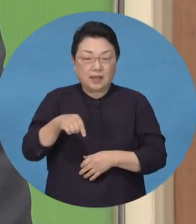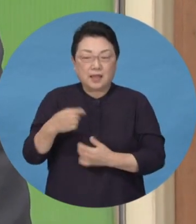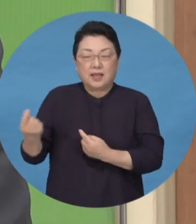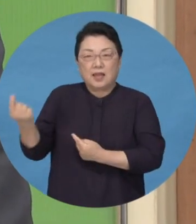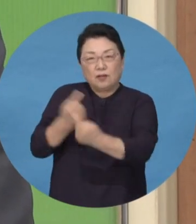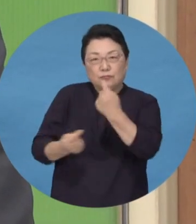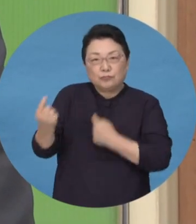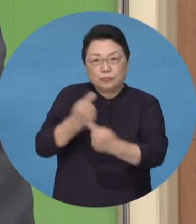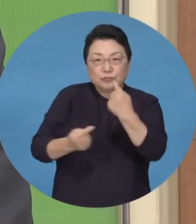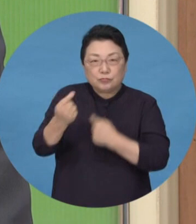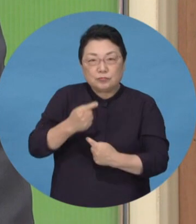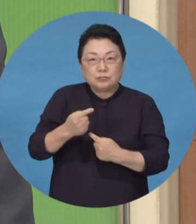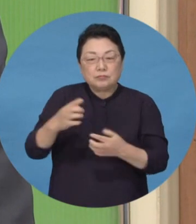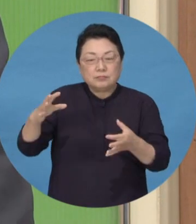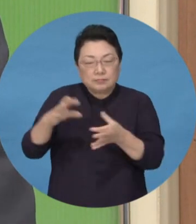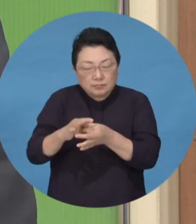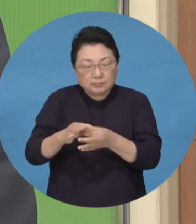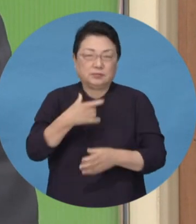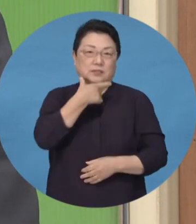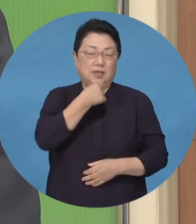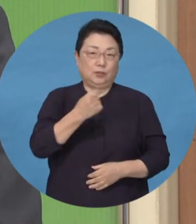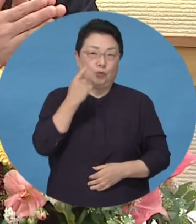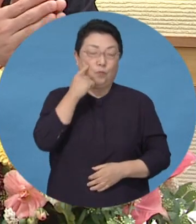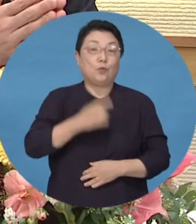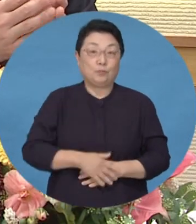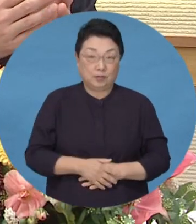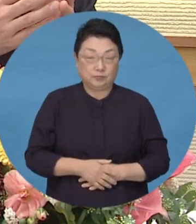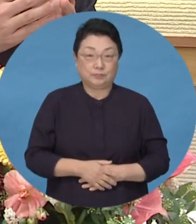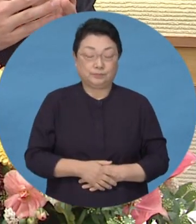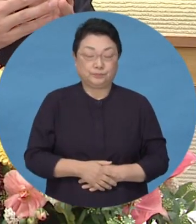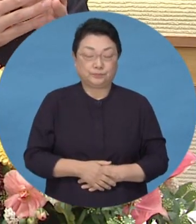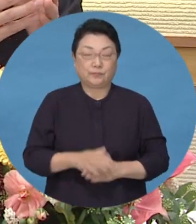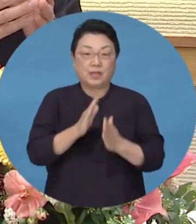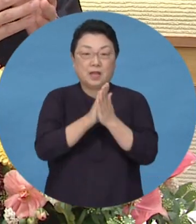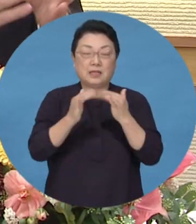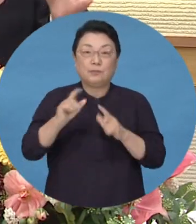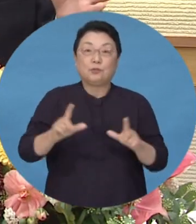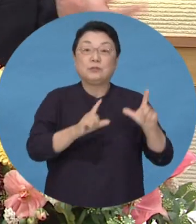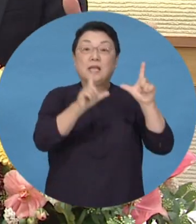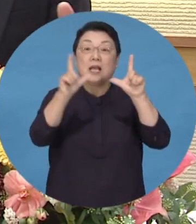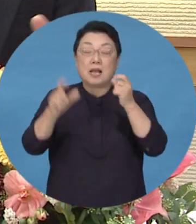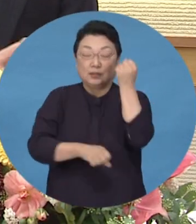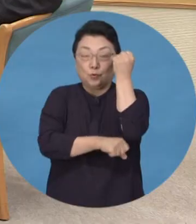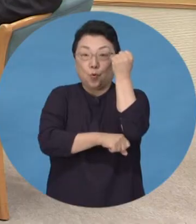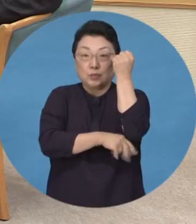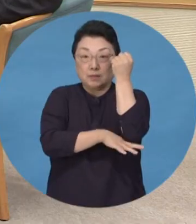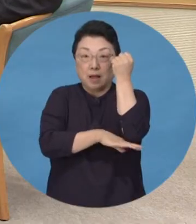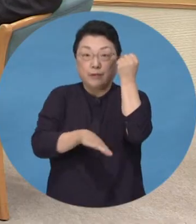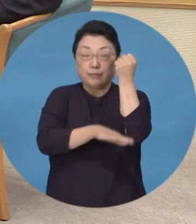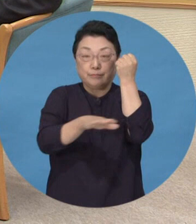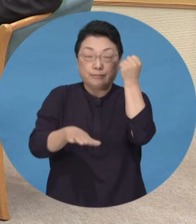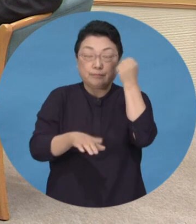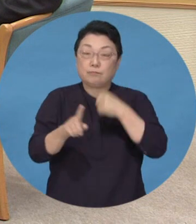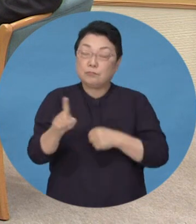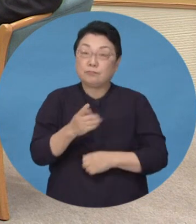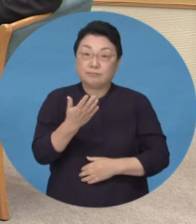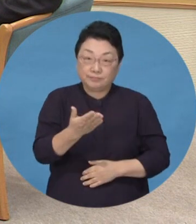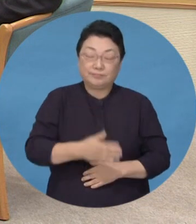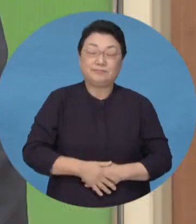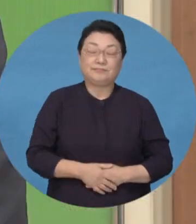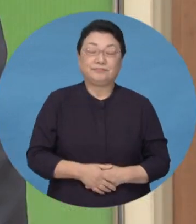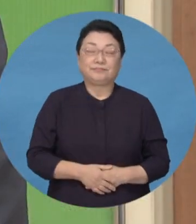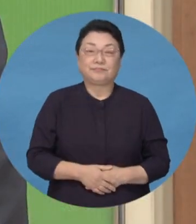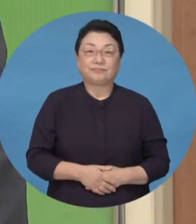くる理由づくりをしていきたいと思っています県民生活を支える基盤づくりというところなんですがそれについていかがでしょう